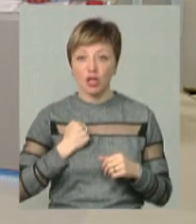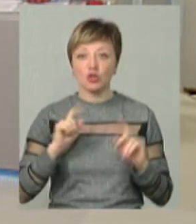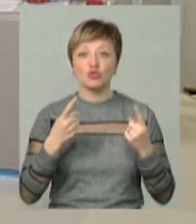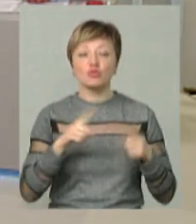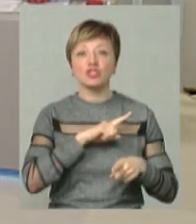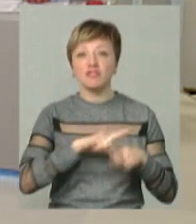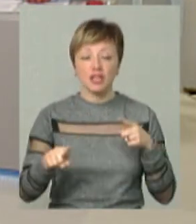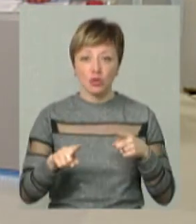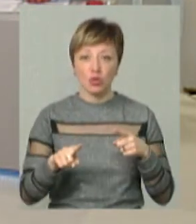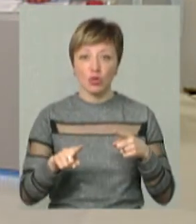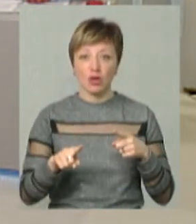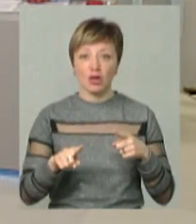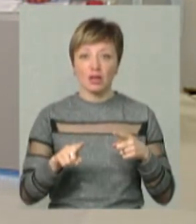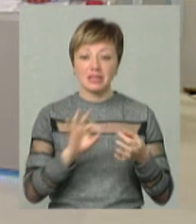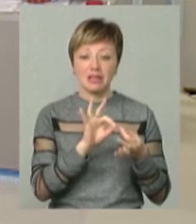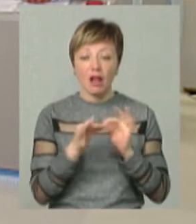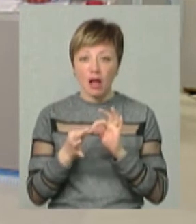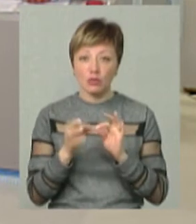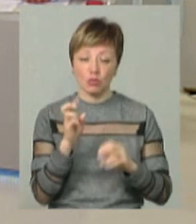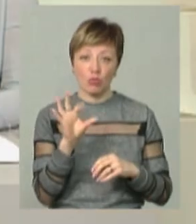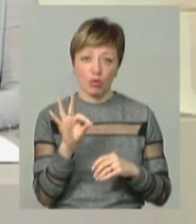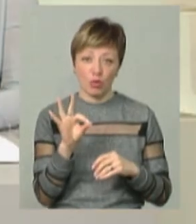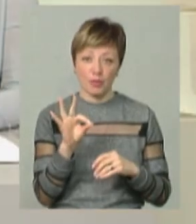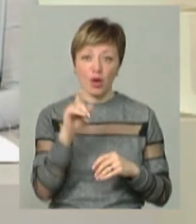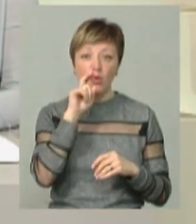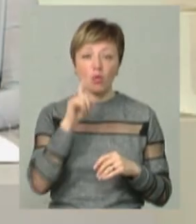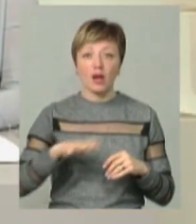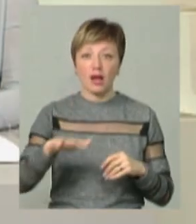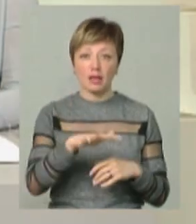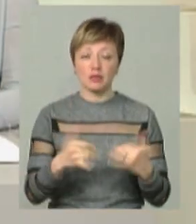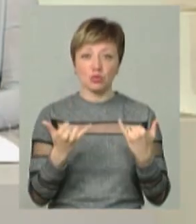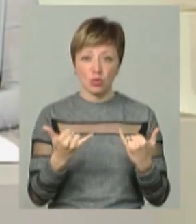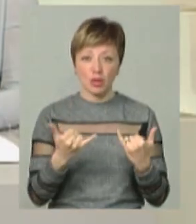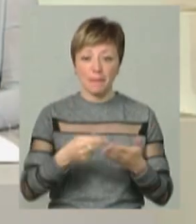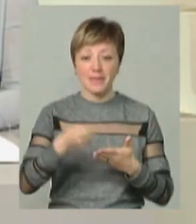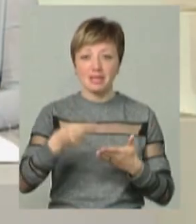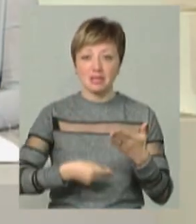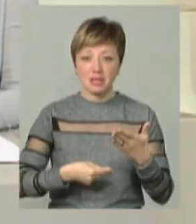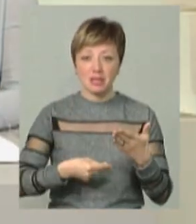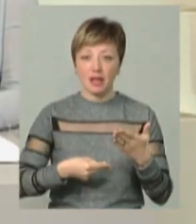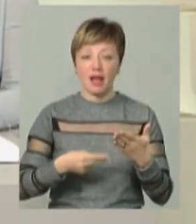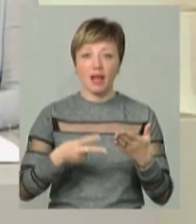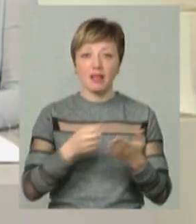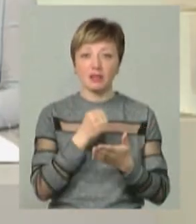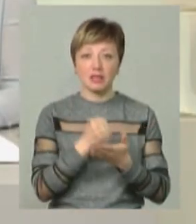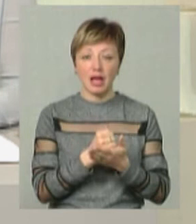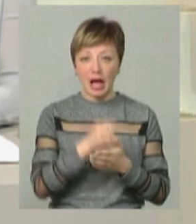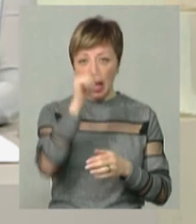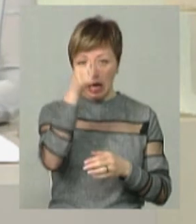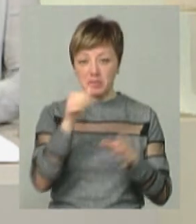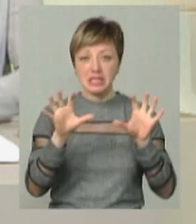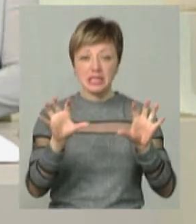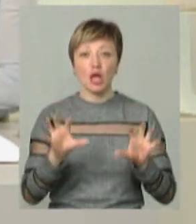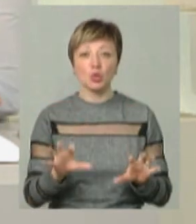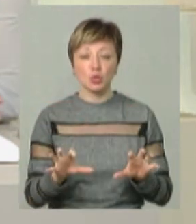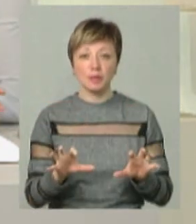швидко і чому так все трошки складно? Тому що Україна на сьогодні підписала, але не ратифікувала Римський статут. І це